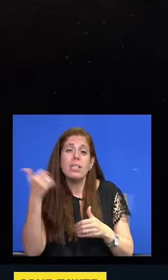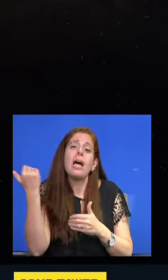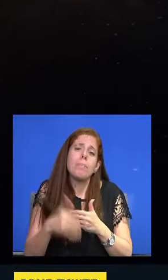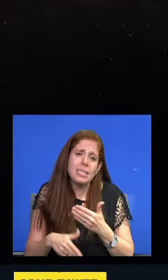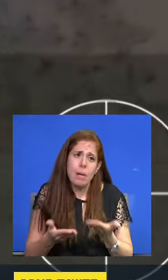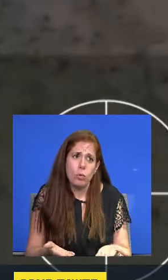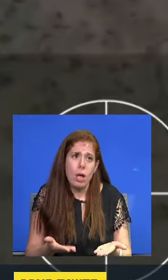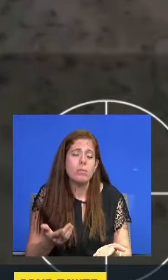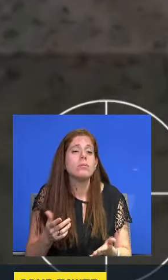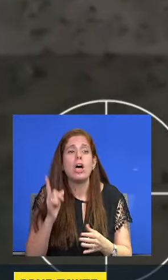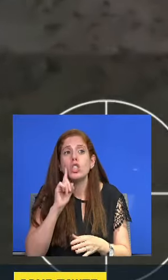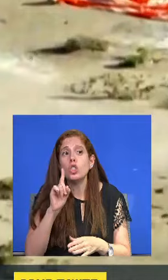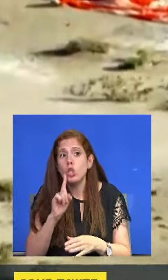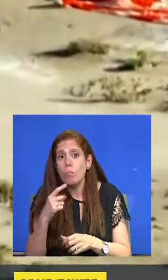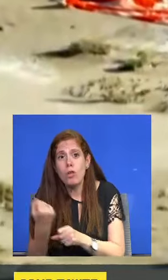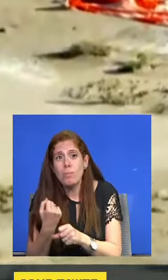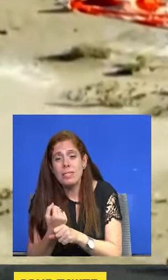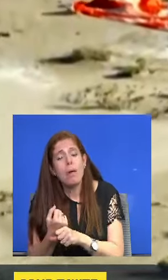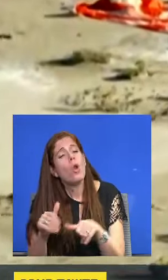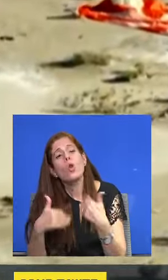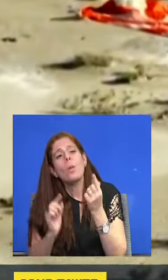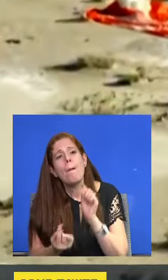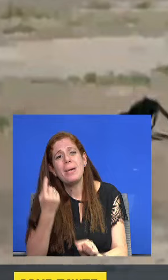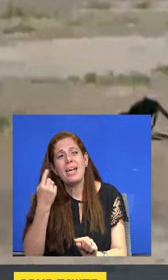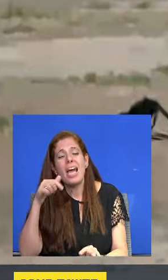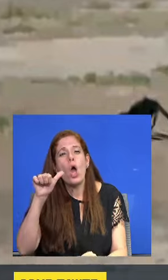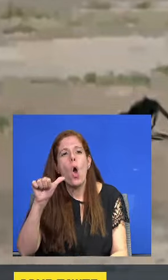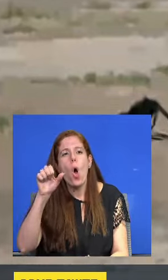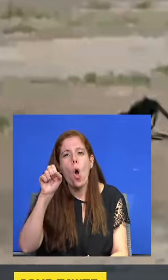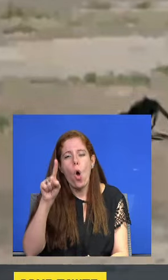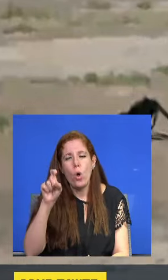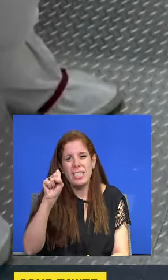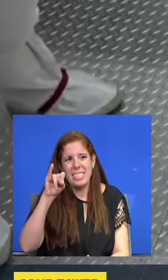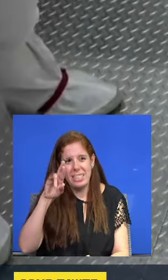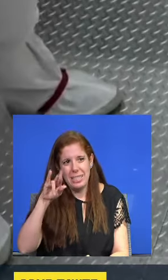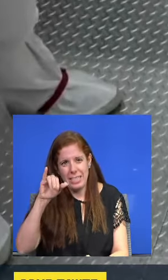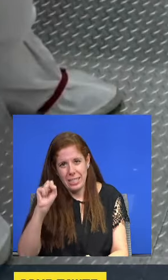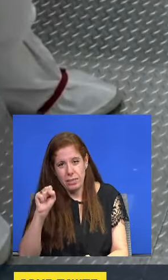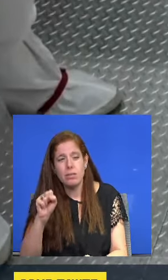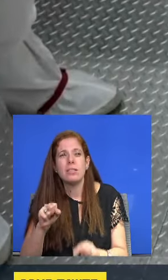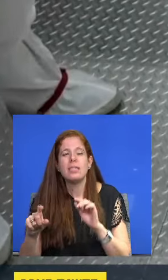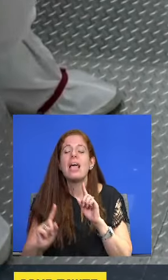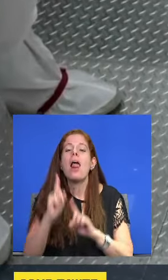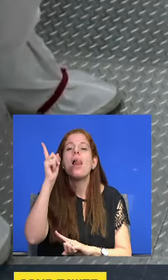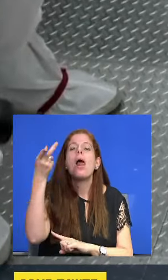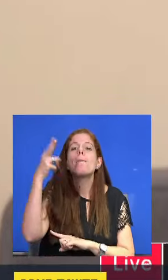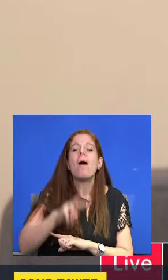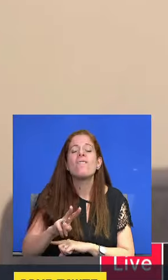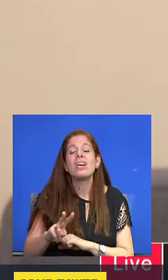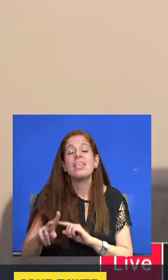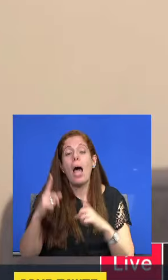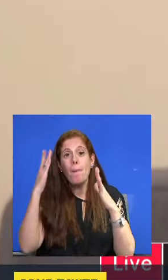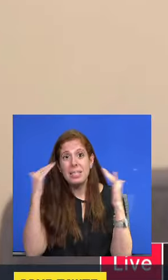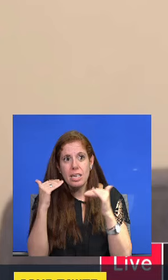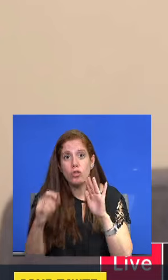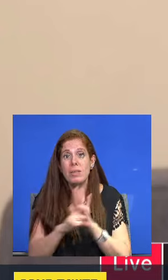שמה של המשימה לא ניתן במקרה, אוסיריס, אל המוות המצרי, המסמל מוות וגם חיים. Yes, the irony, isn't it? Asteroids